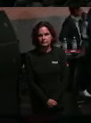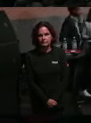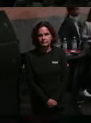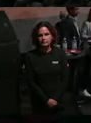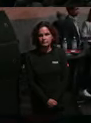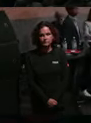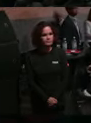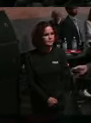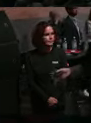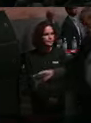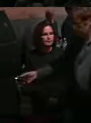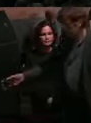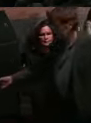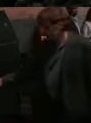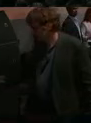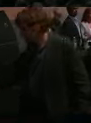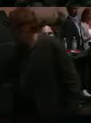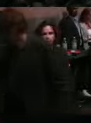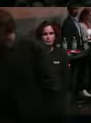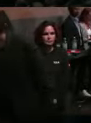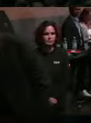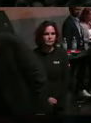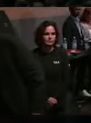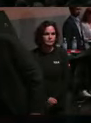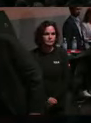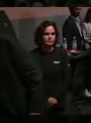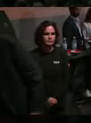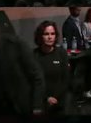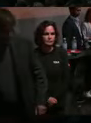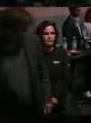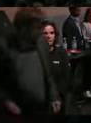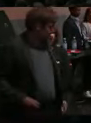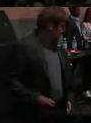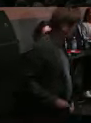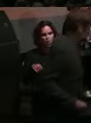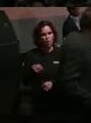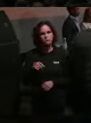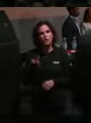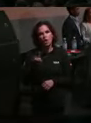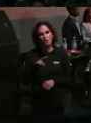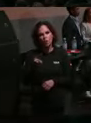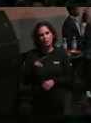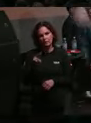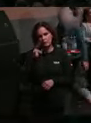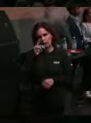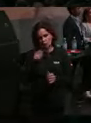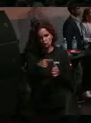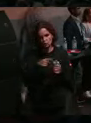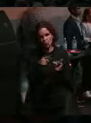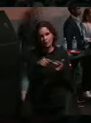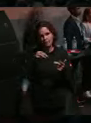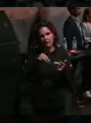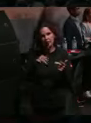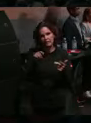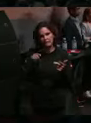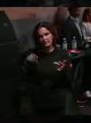Og da skal vi ha med oss Robin Hansson, og så har vi med oss Marianne Sivertsen Næss, og så har vi med